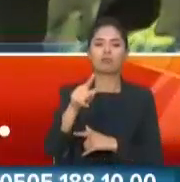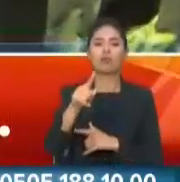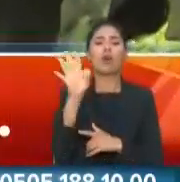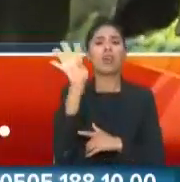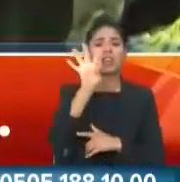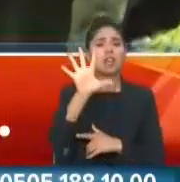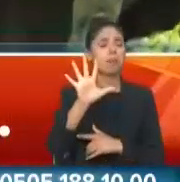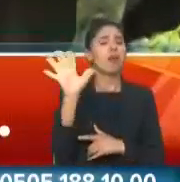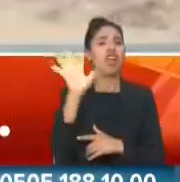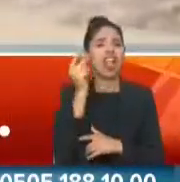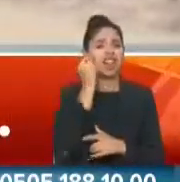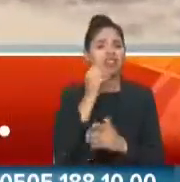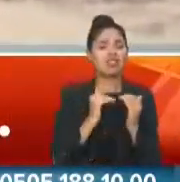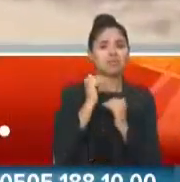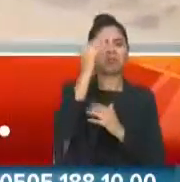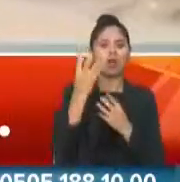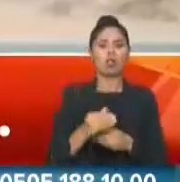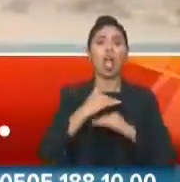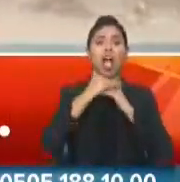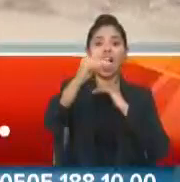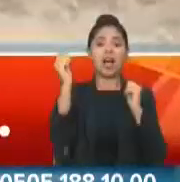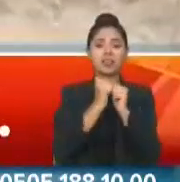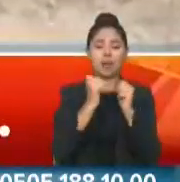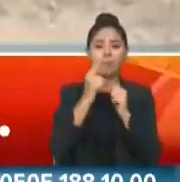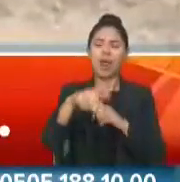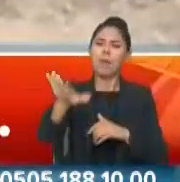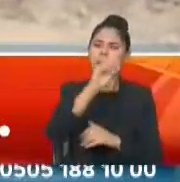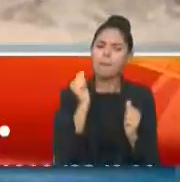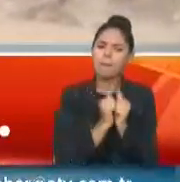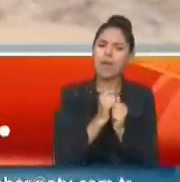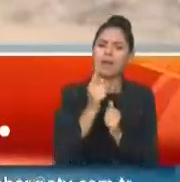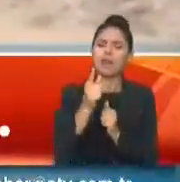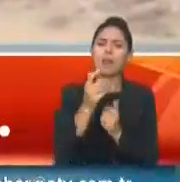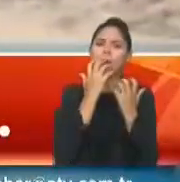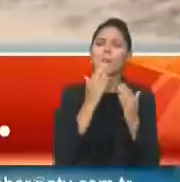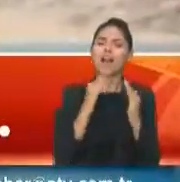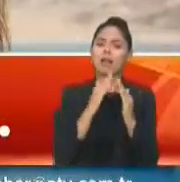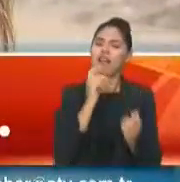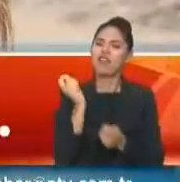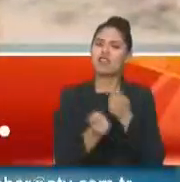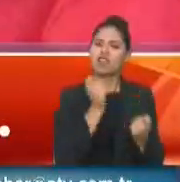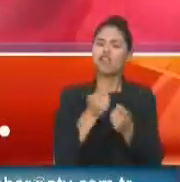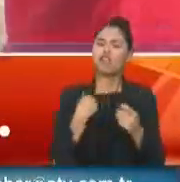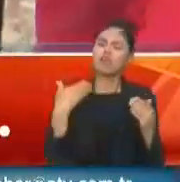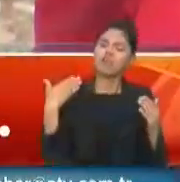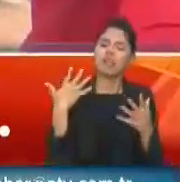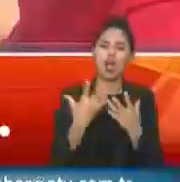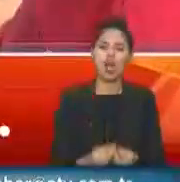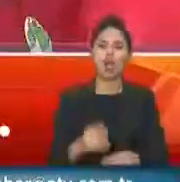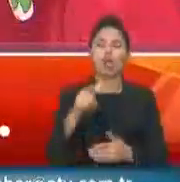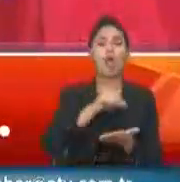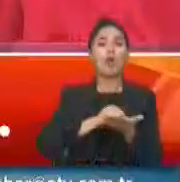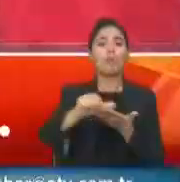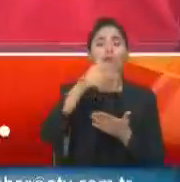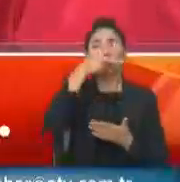an 45-50 kişi olduk. Halkla beraber burada imece usulü bir bakım evi çalışmasına giriştik. Bütün köyün